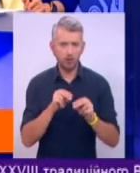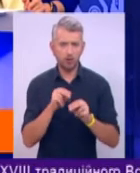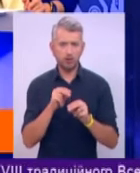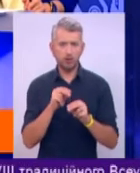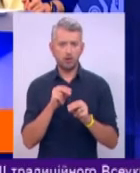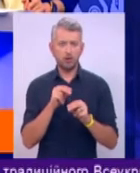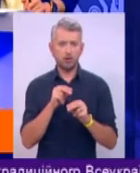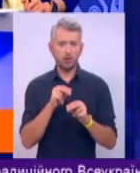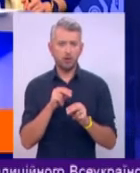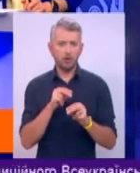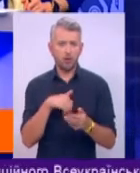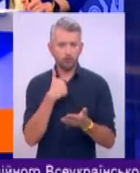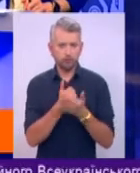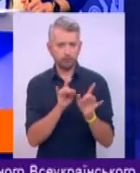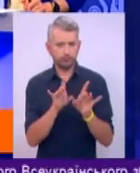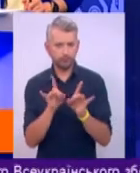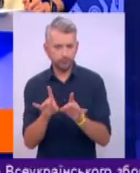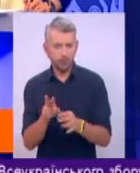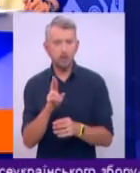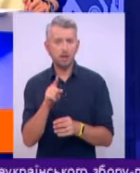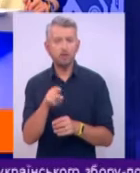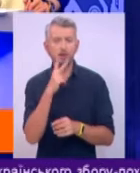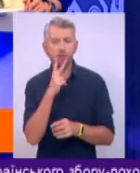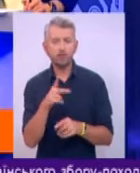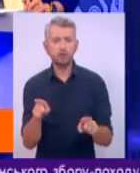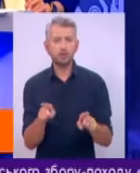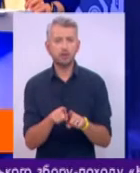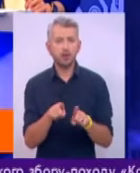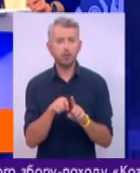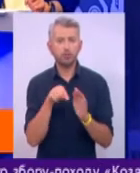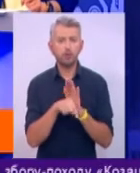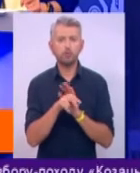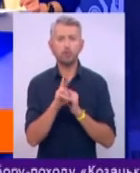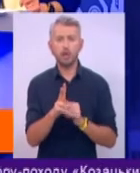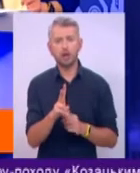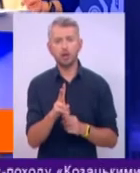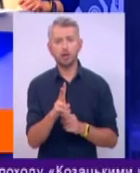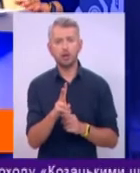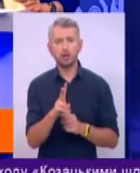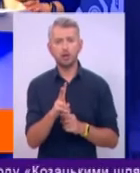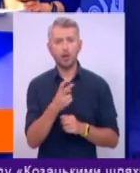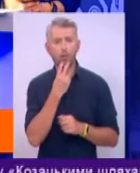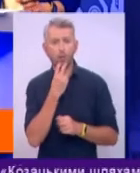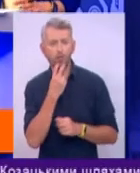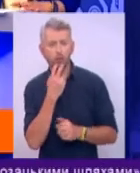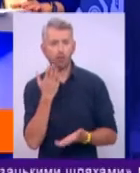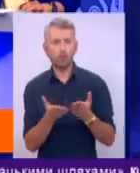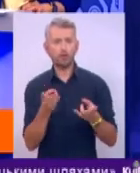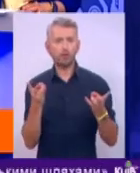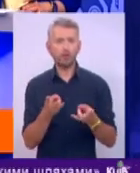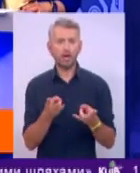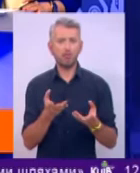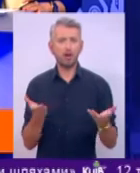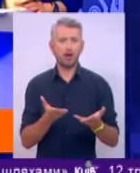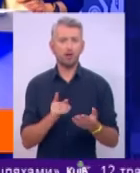основні окреслив. Але як ви бачите таку складову, як гумор? Можливо, треба